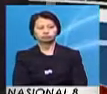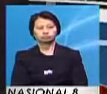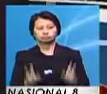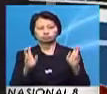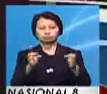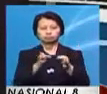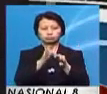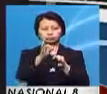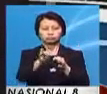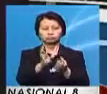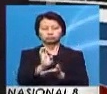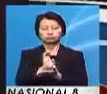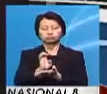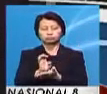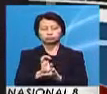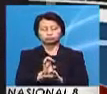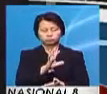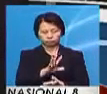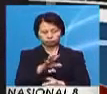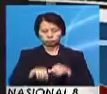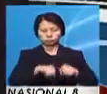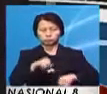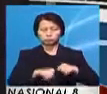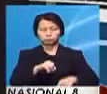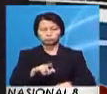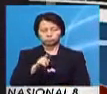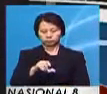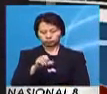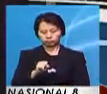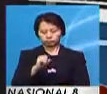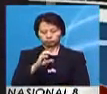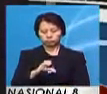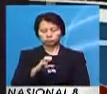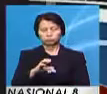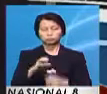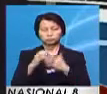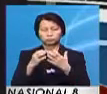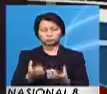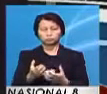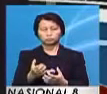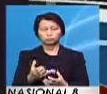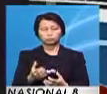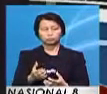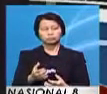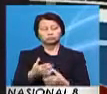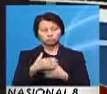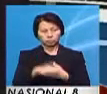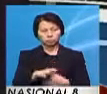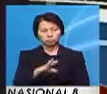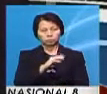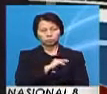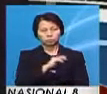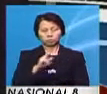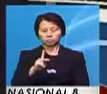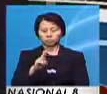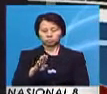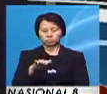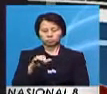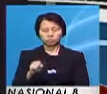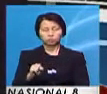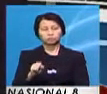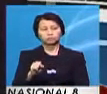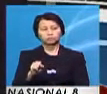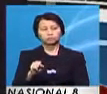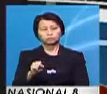Isu tunggakan allowance membabitkan 5 pelumba basikal Terengganu Cycling Team TSG. Selepas Menteri Belia dan Sukan